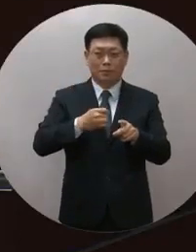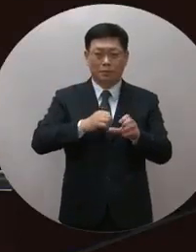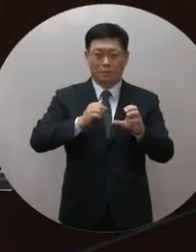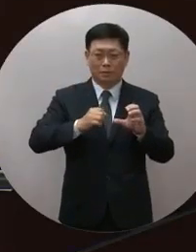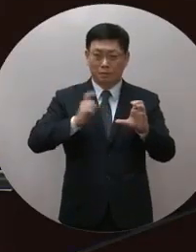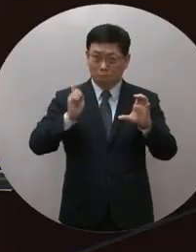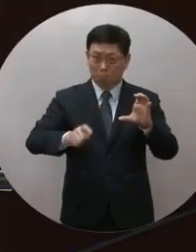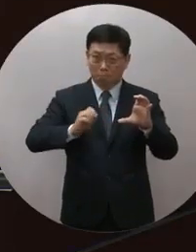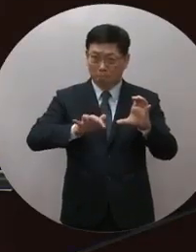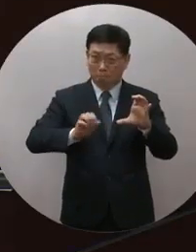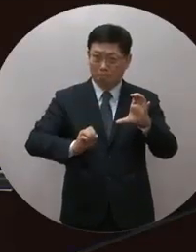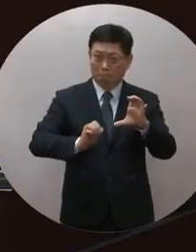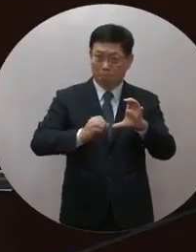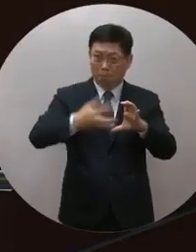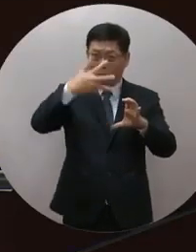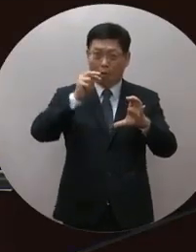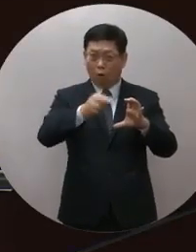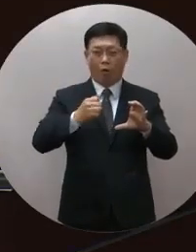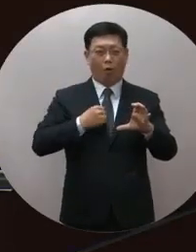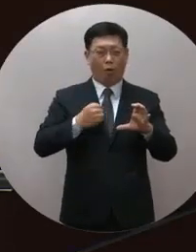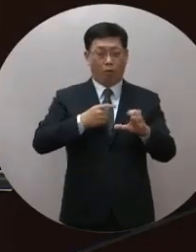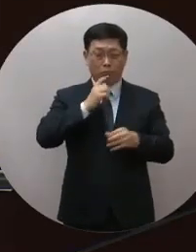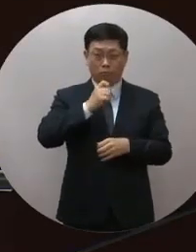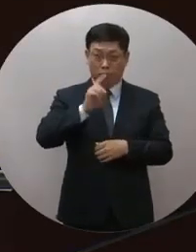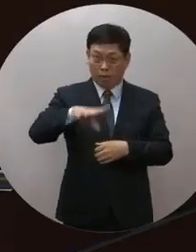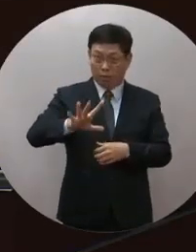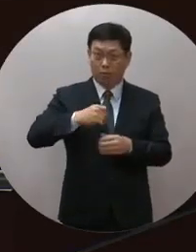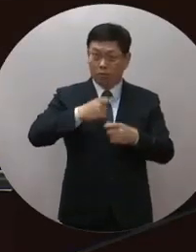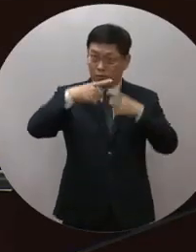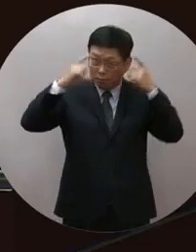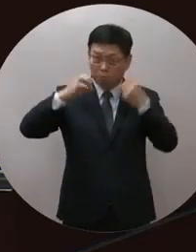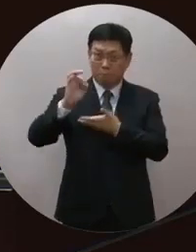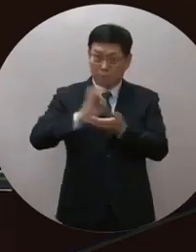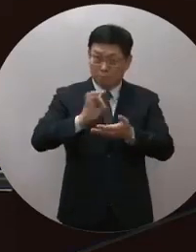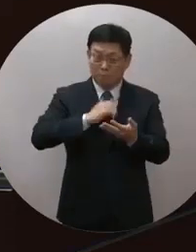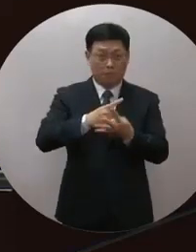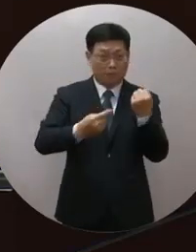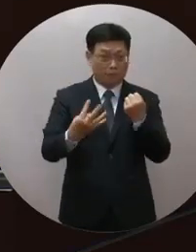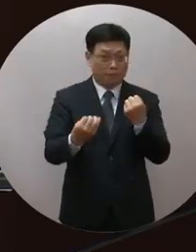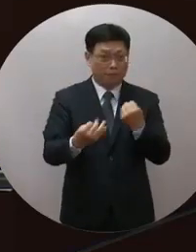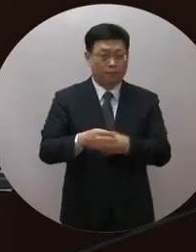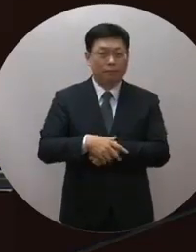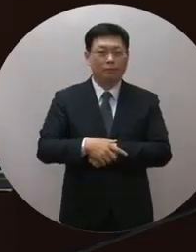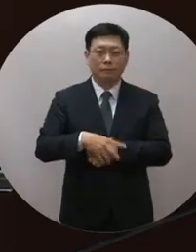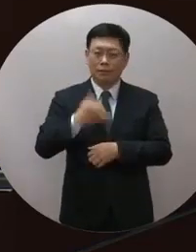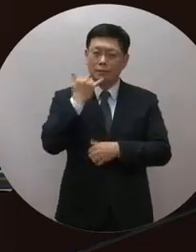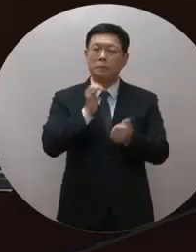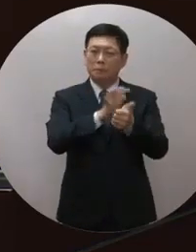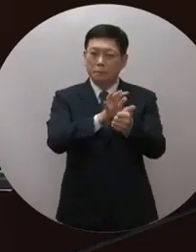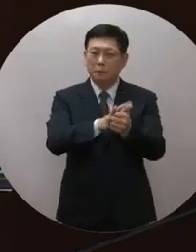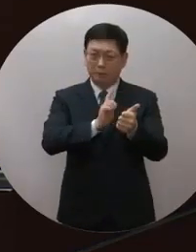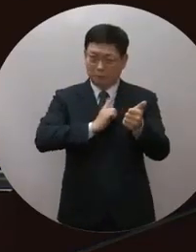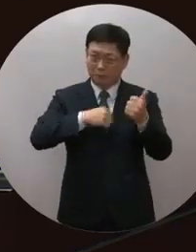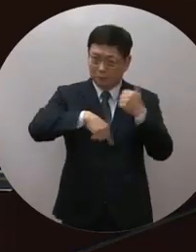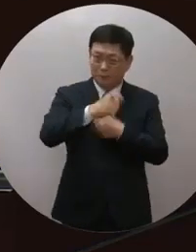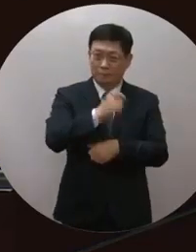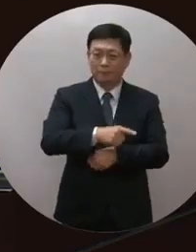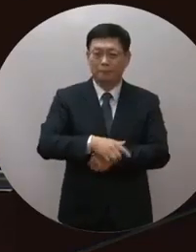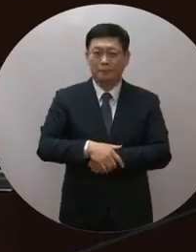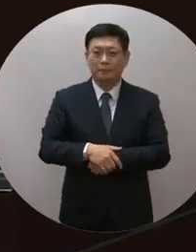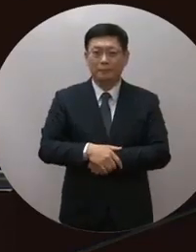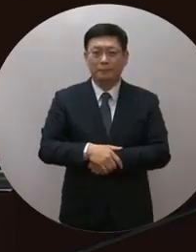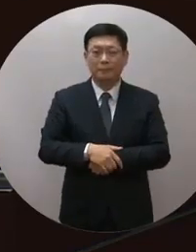先进的科技看到各药局的口罩数量，以利前往购